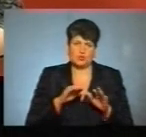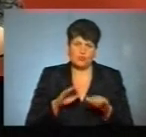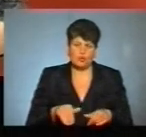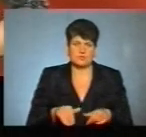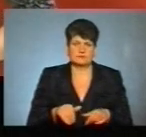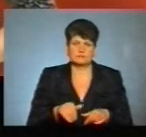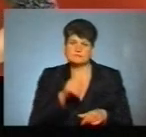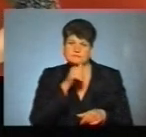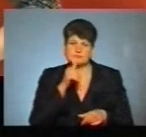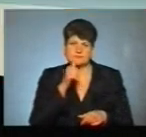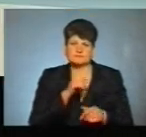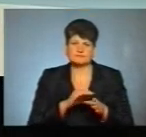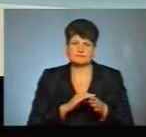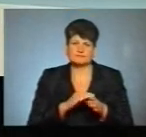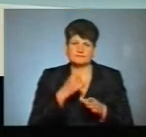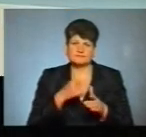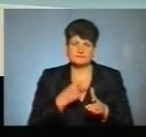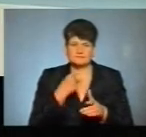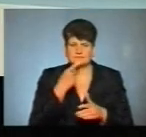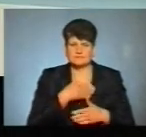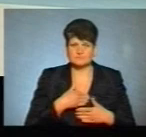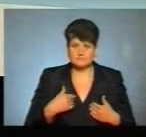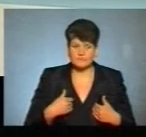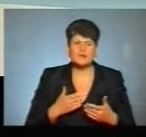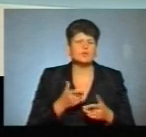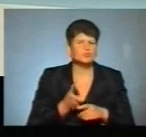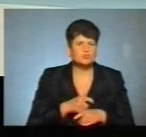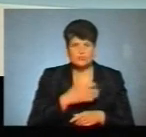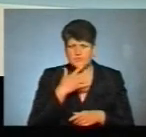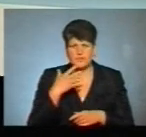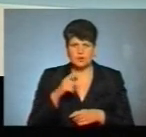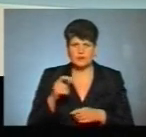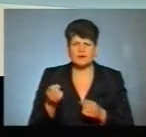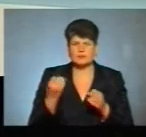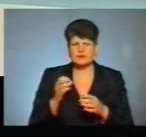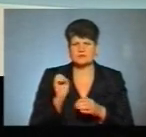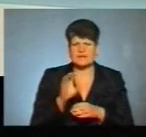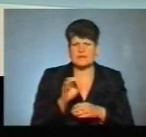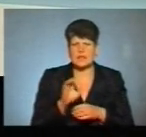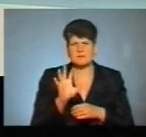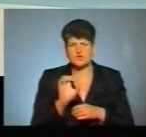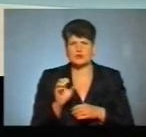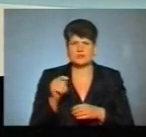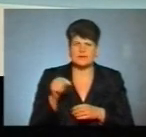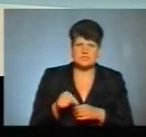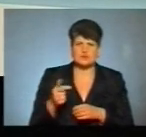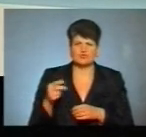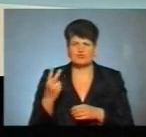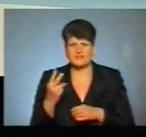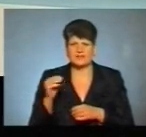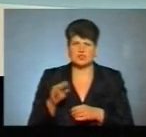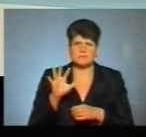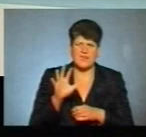залишитися невідомими? Дуже багато людей, які просто скидають там хай по 500, по 1000, по 2, по